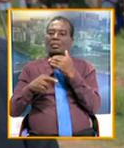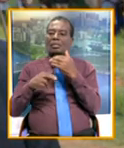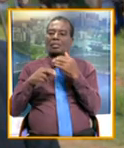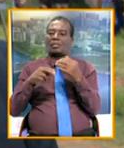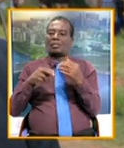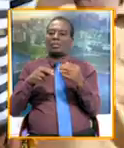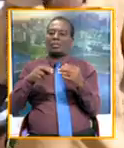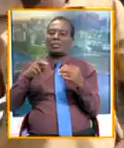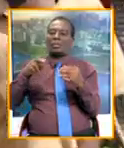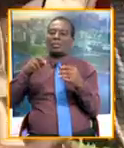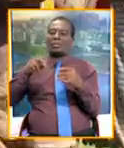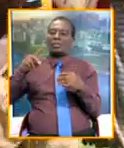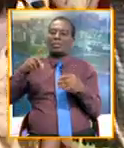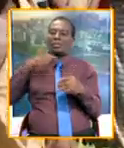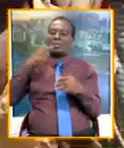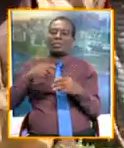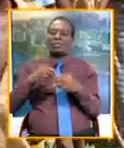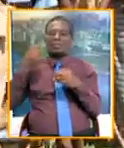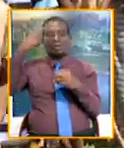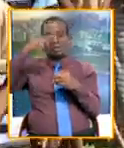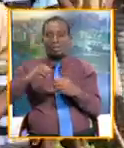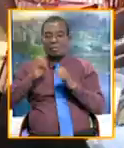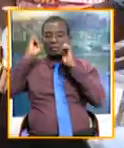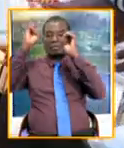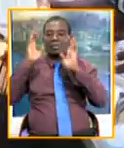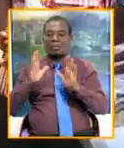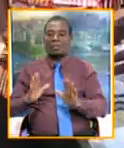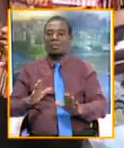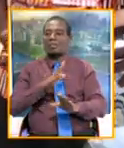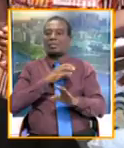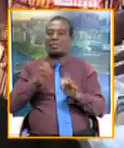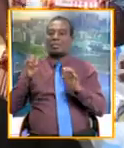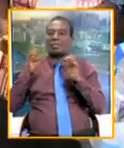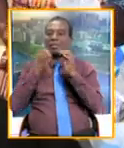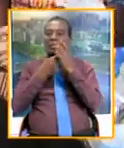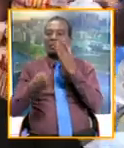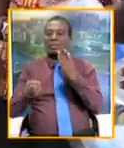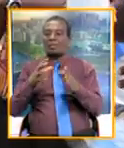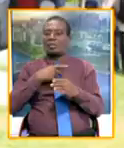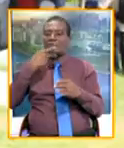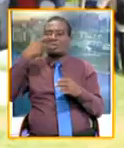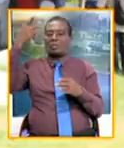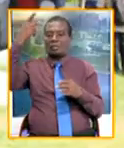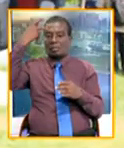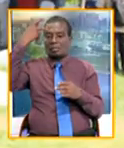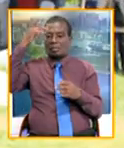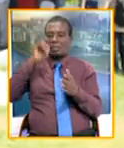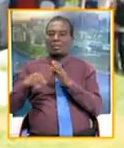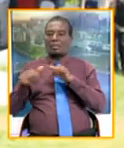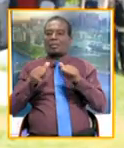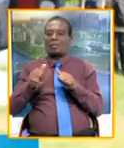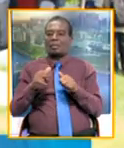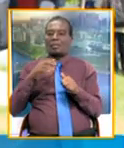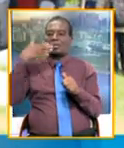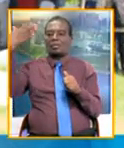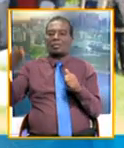précisément Rubino. Ces kits sont destinés aux enseignants, aux élèves et aux parents d'élèves et à la notabilité. Cette action est la